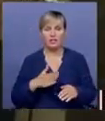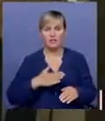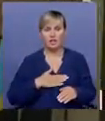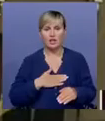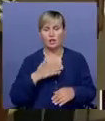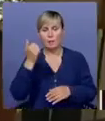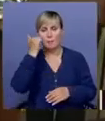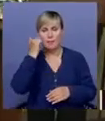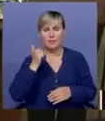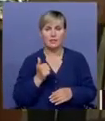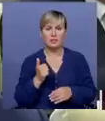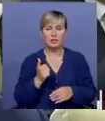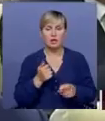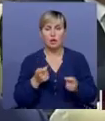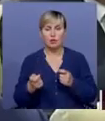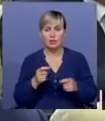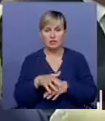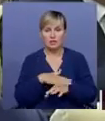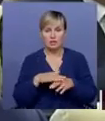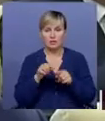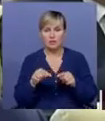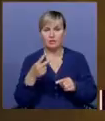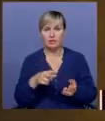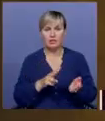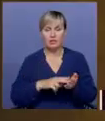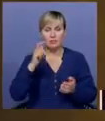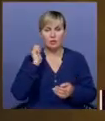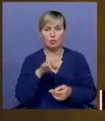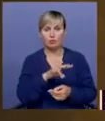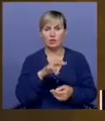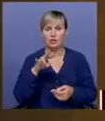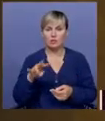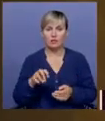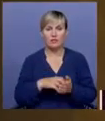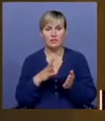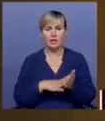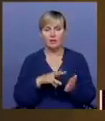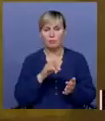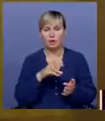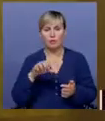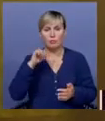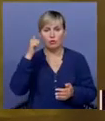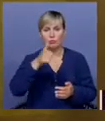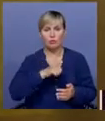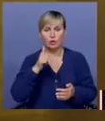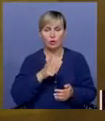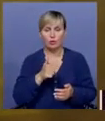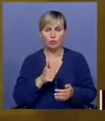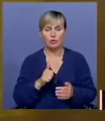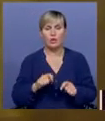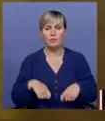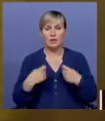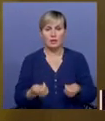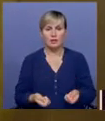с вами памяти. Бессменно руководящий страной в течение 27 лет Нурсултан Назарбаев 19 марта прошлого года сложил